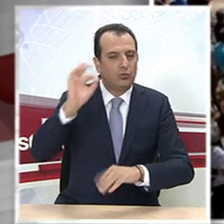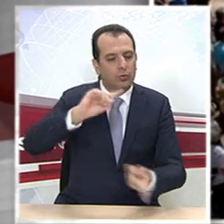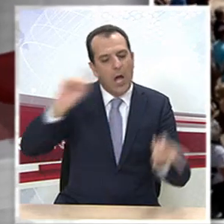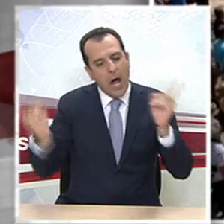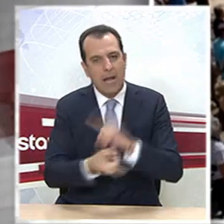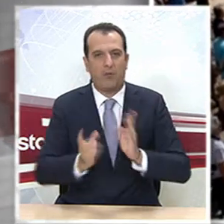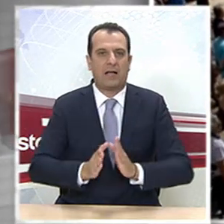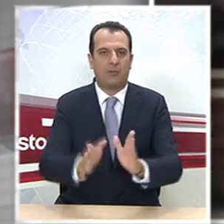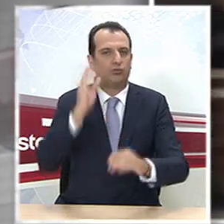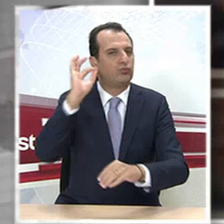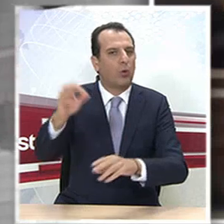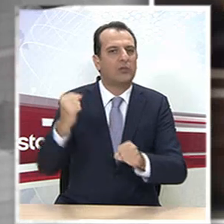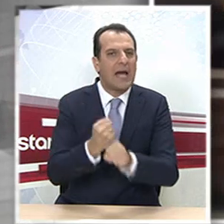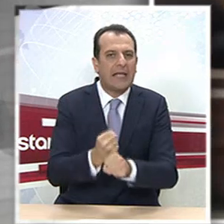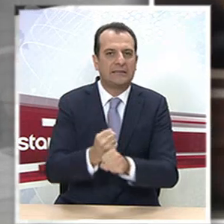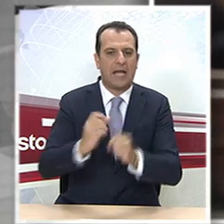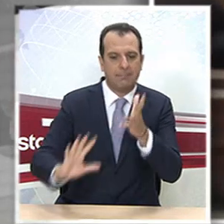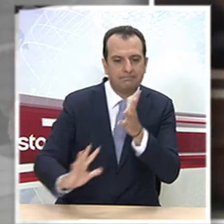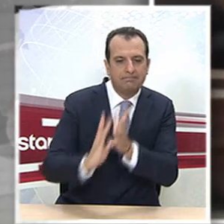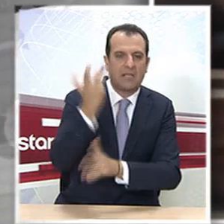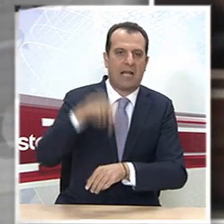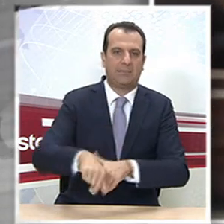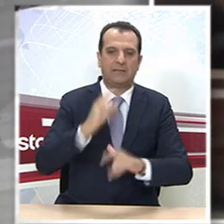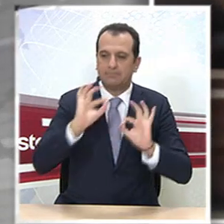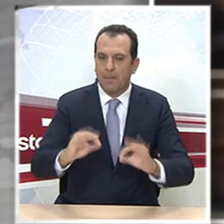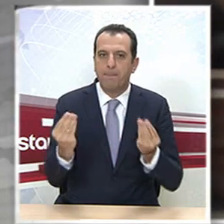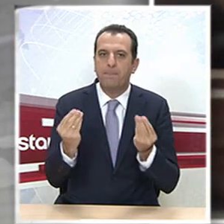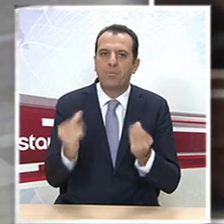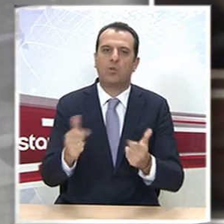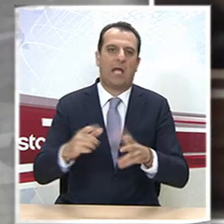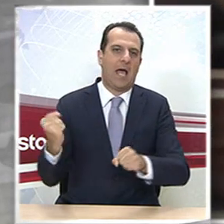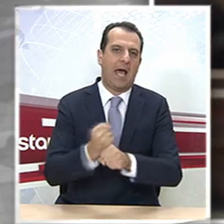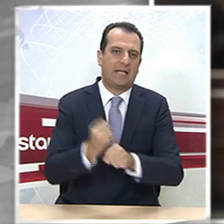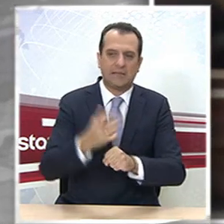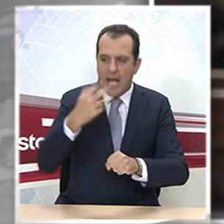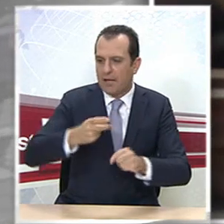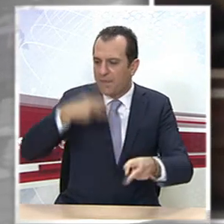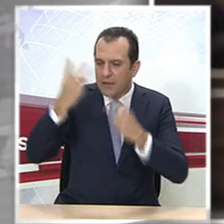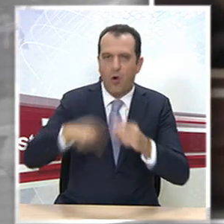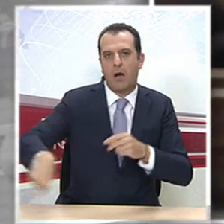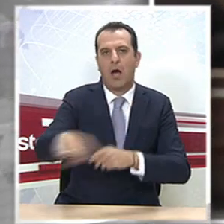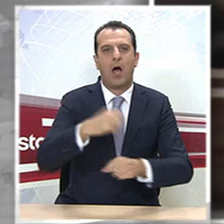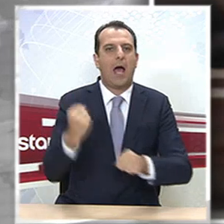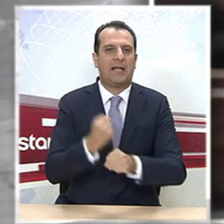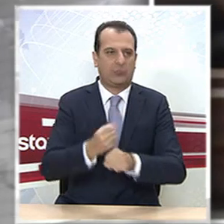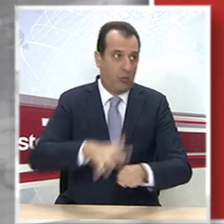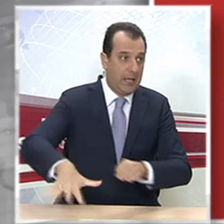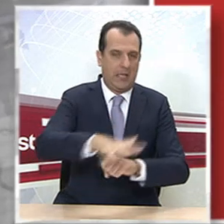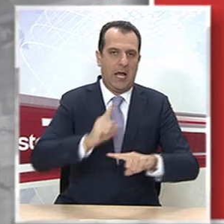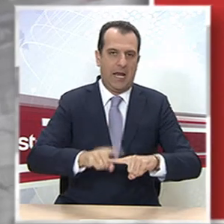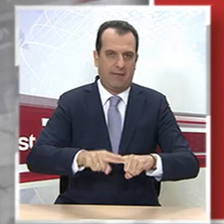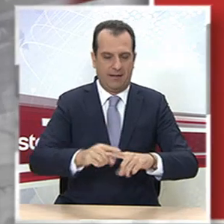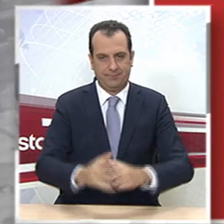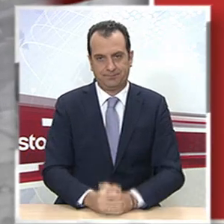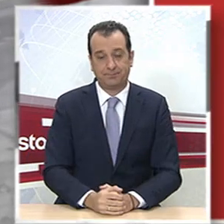αντίστροφη, ανοικοδόμηση της ποιοτικής εργασίας και των δικαιωμάτων των εργαζομένων στη χώρα μας.